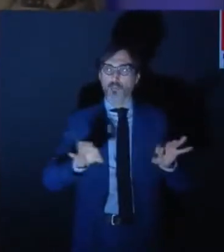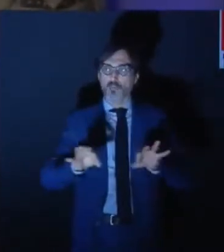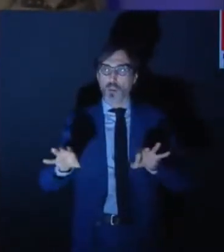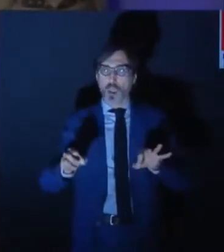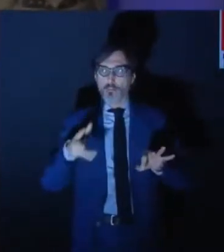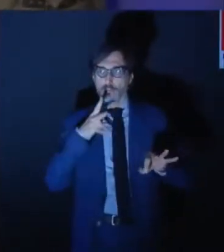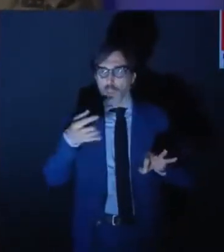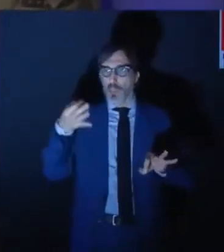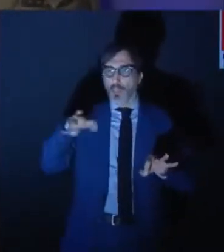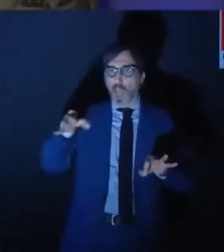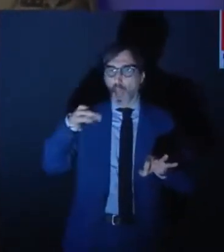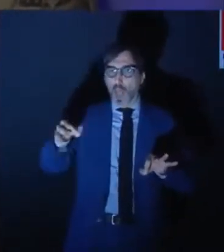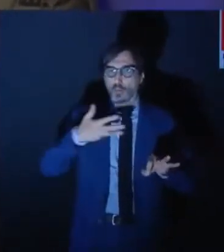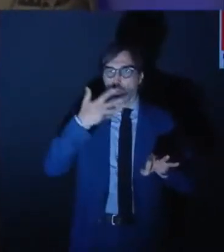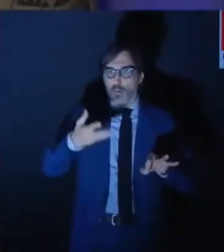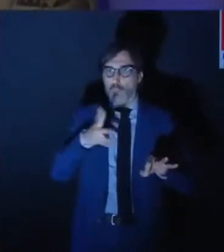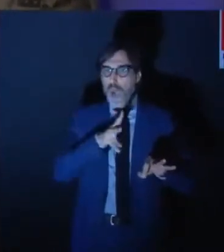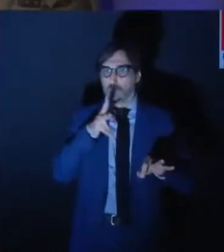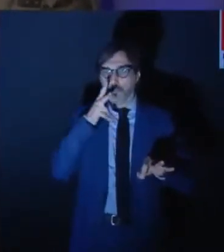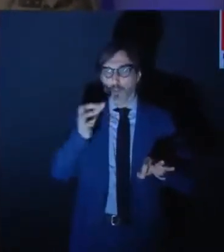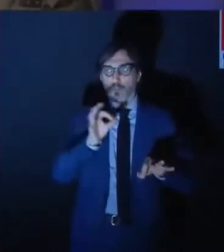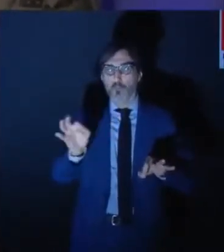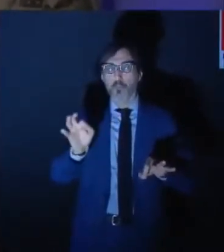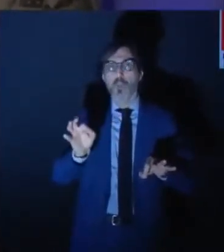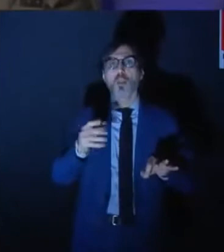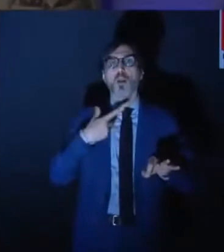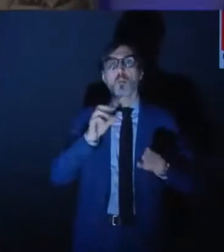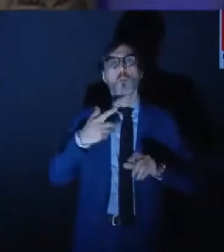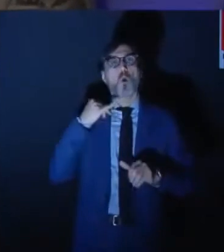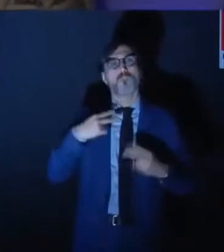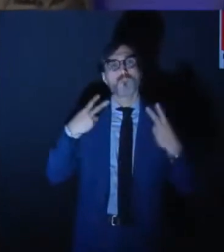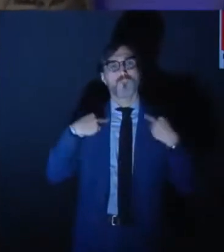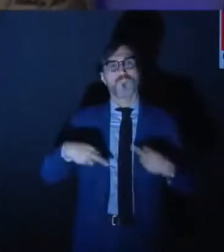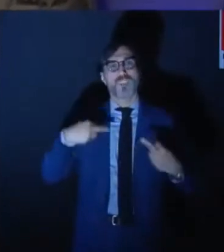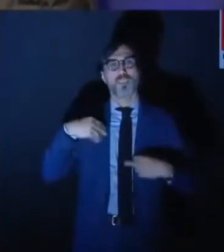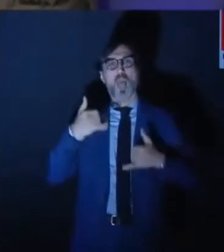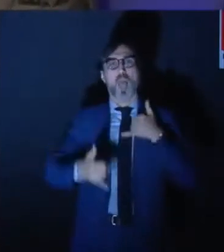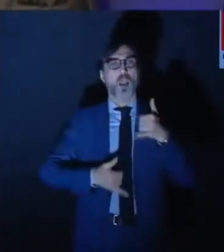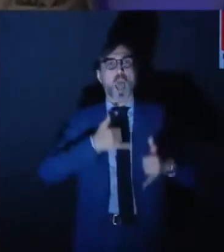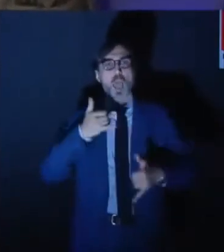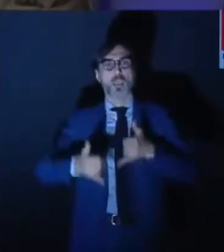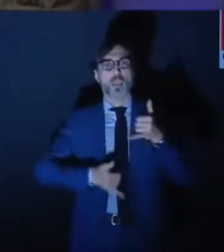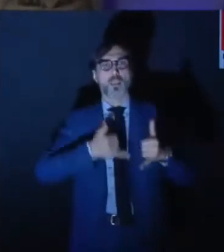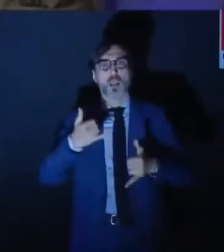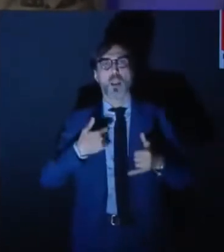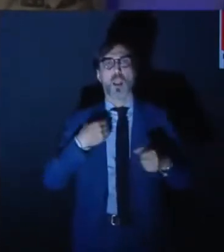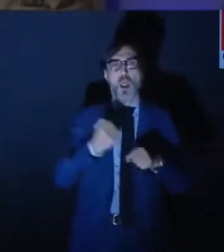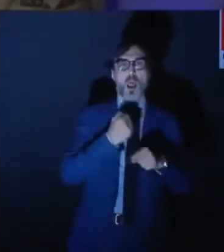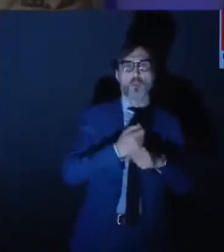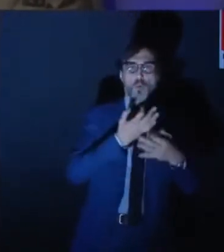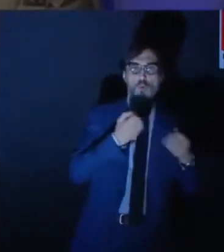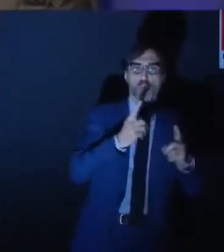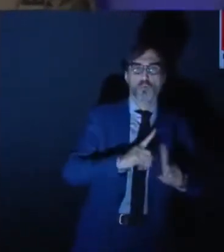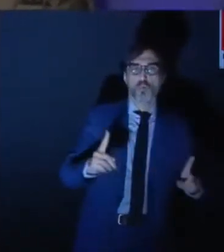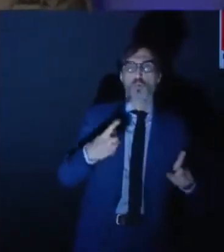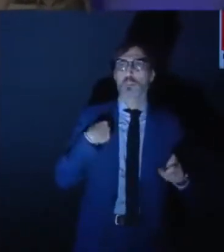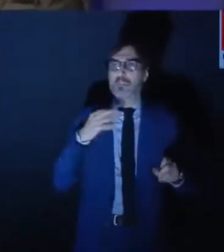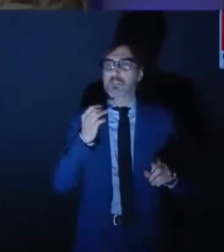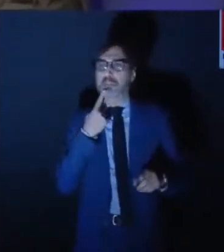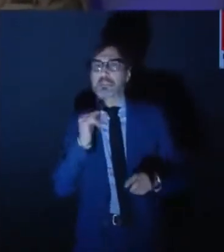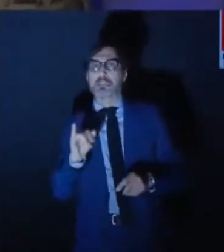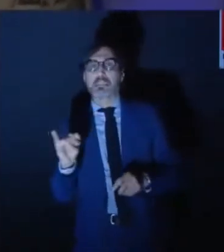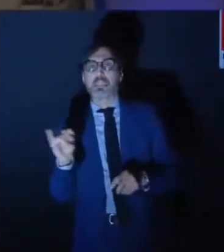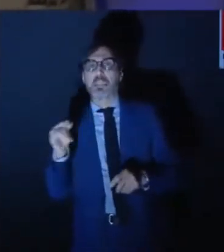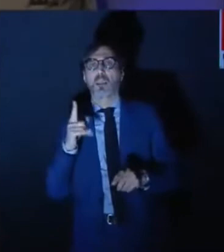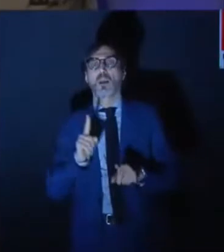grande talento narrativo i momenti di vita di un rider diviso tra un lavoro iniquo alienazione di chi non reali non